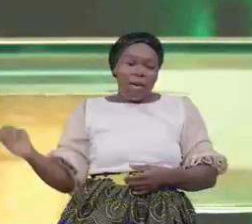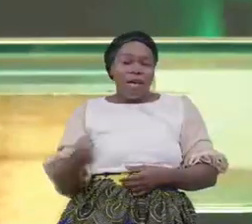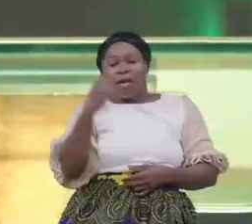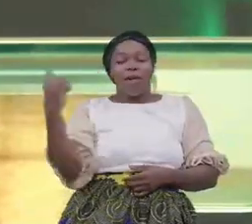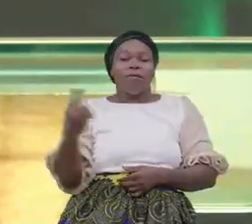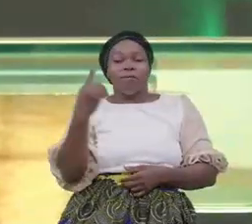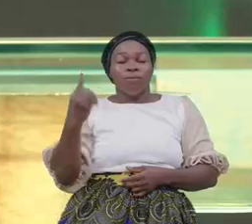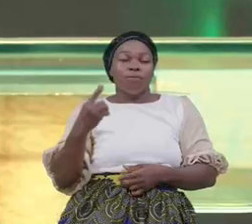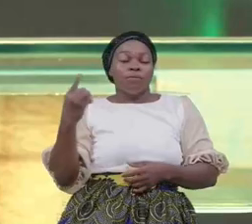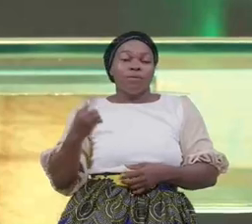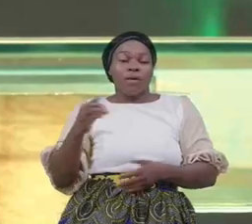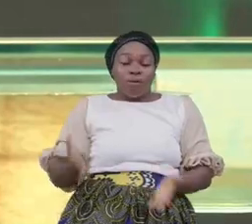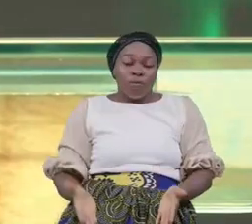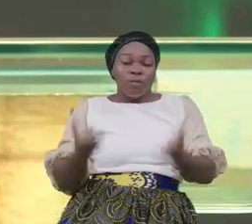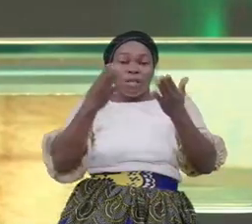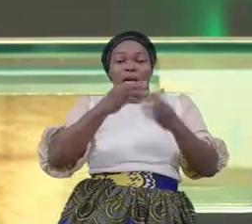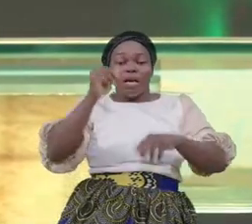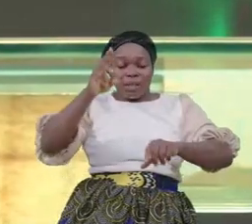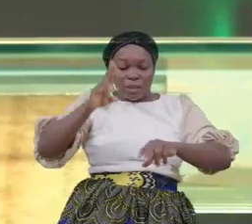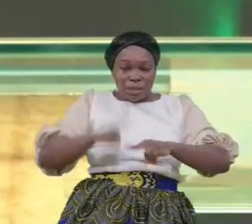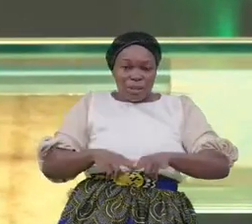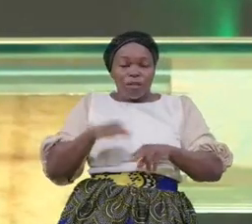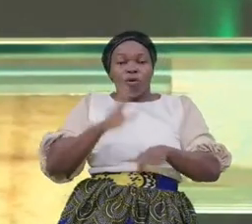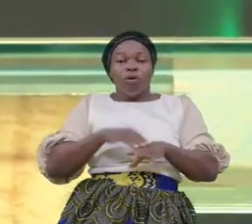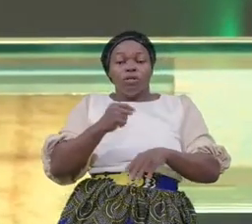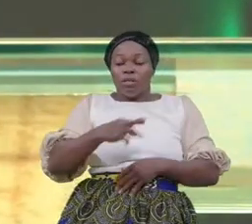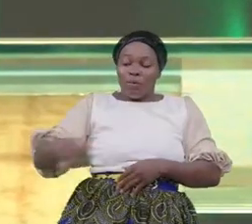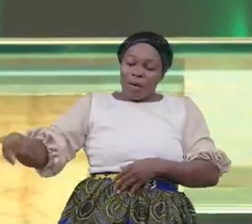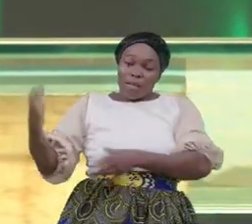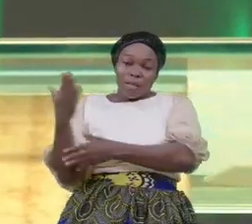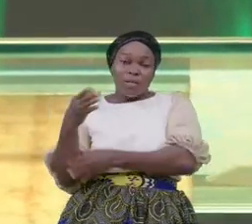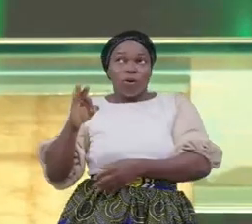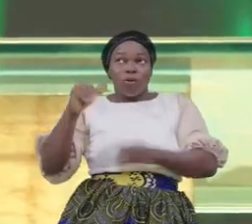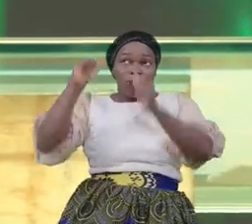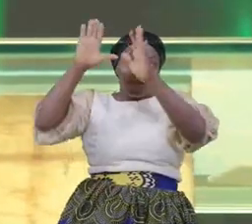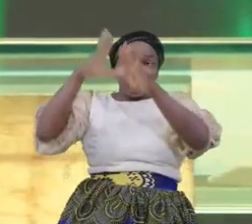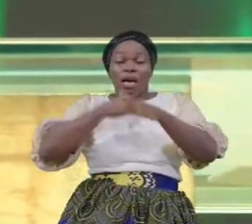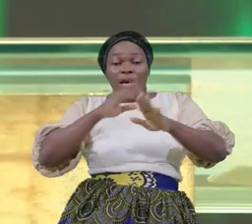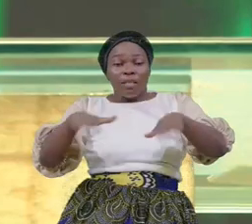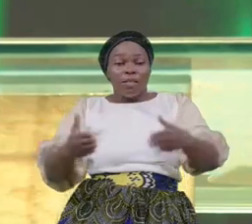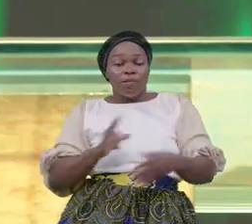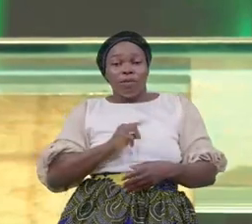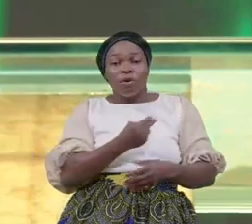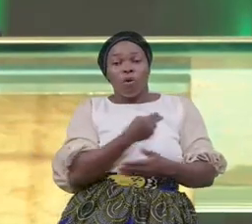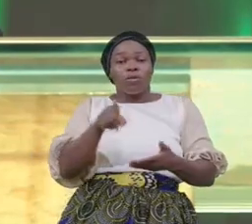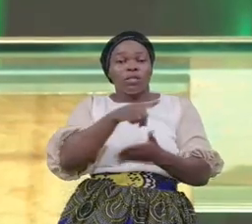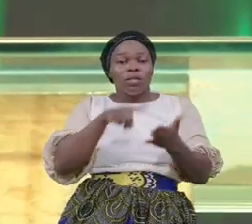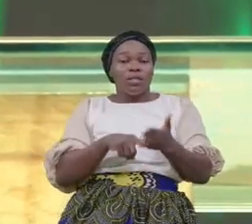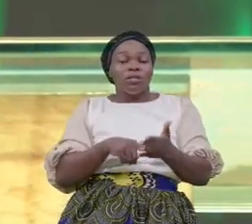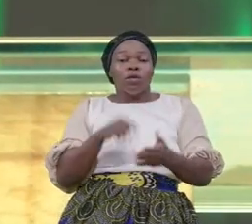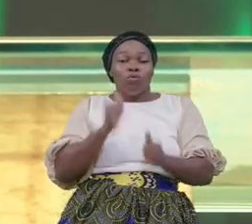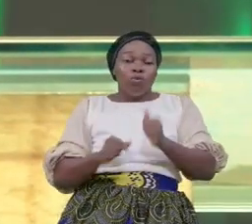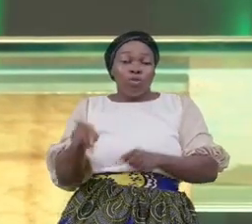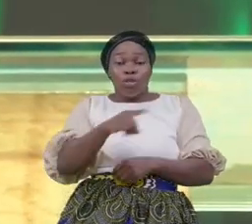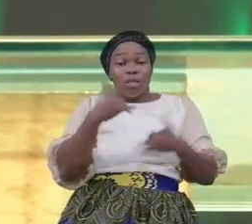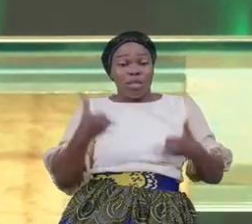lui, maintenant, étant ressuscité, il est maintenant assis à la droite du Père. Alors, il nous a donné ceci. Alors, que